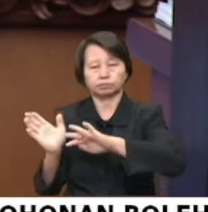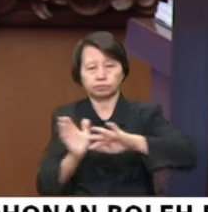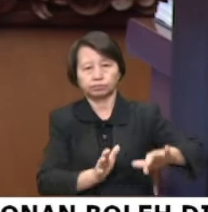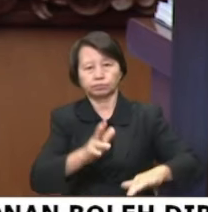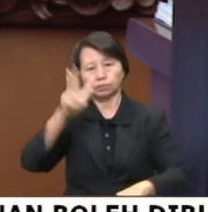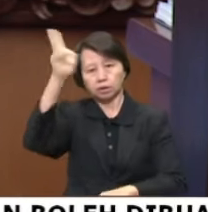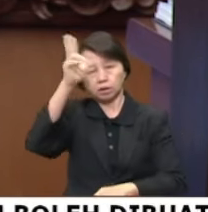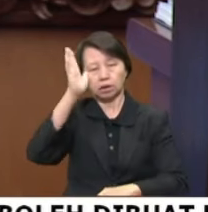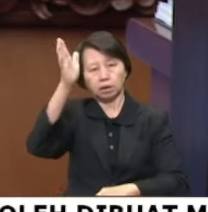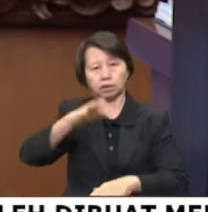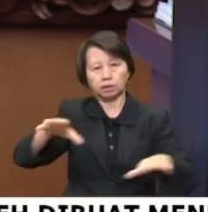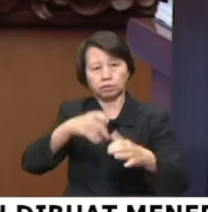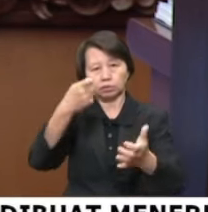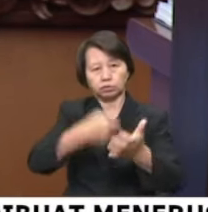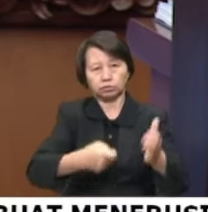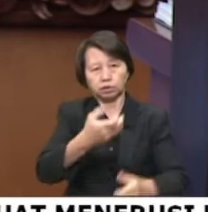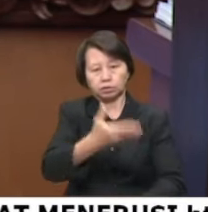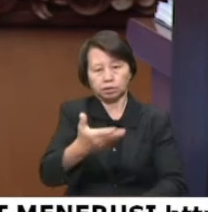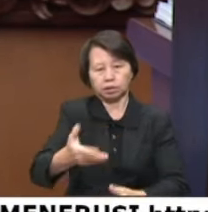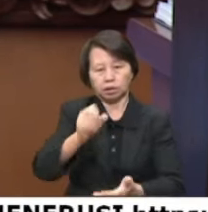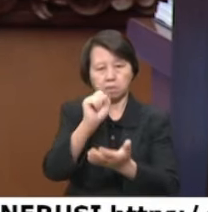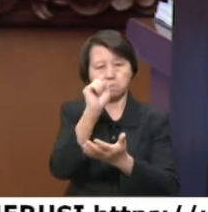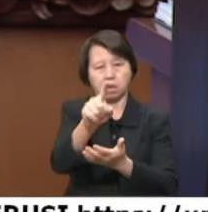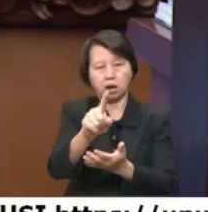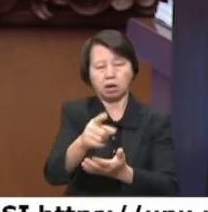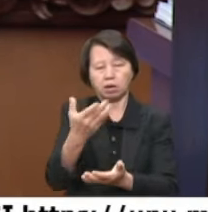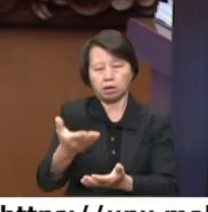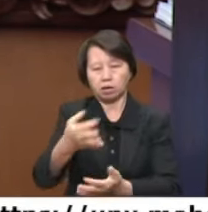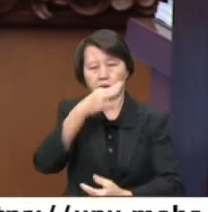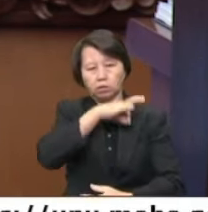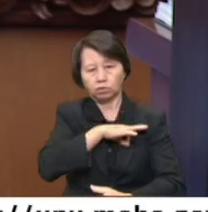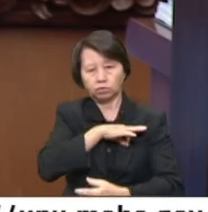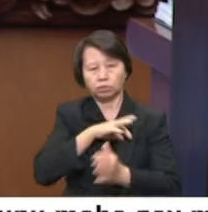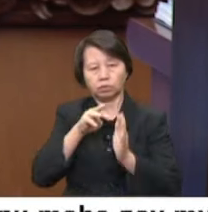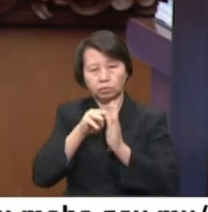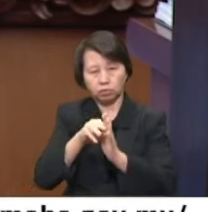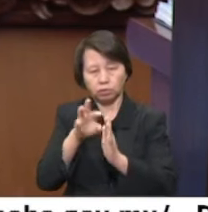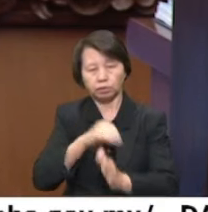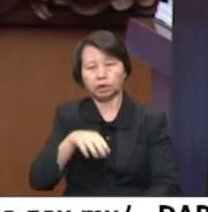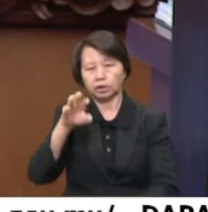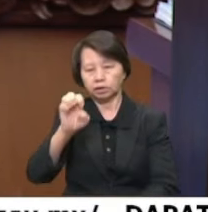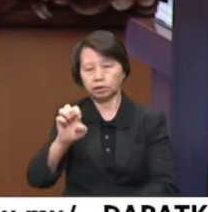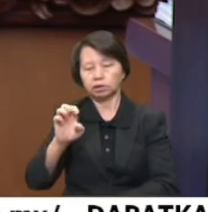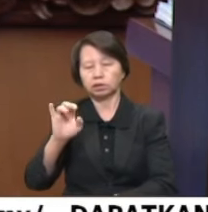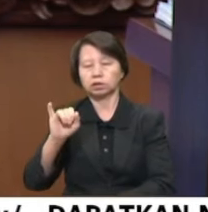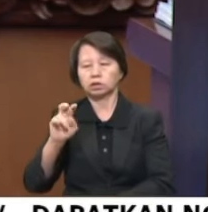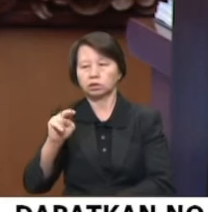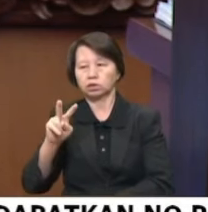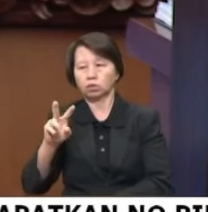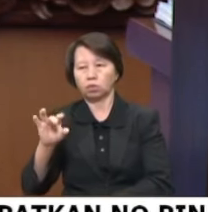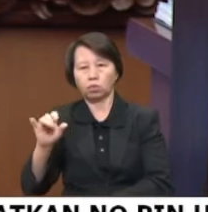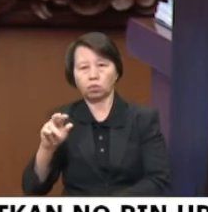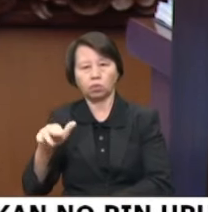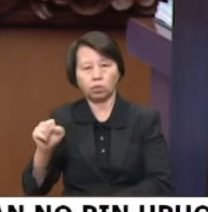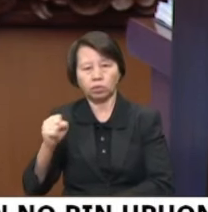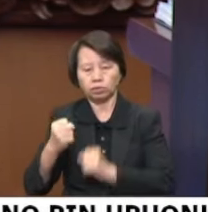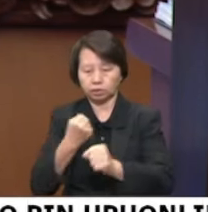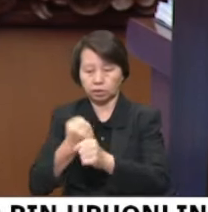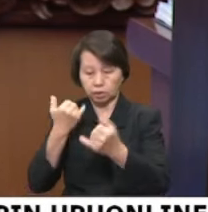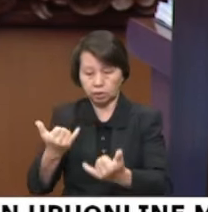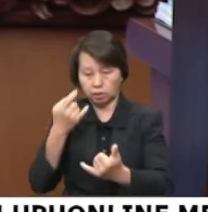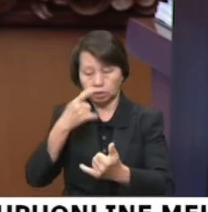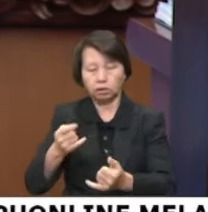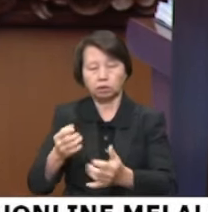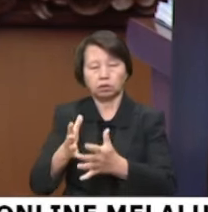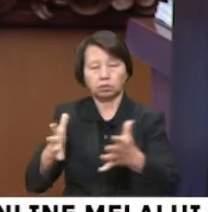akan melaksanakan cukai barangan mewah, cukai keuntungan modal dan e-invoice pada tahun ini dalam usaha meluaskan